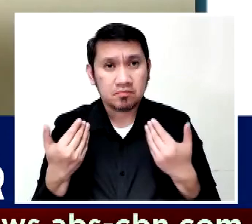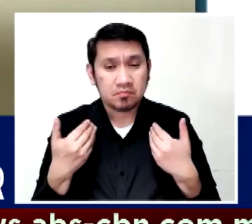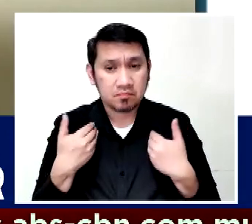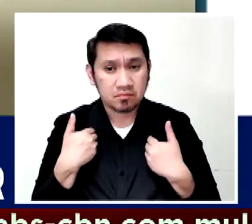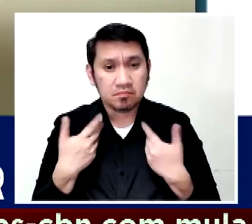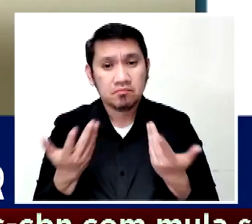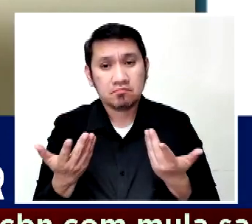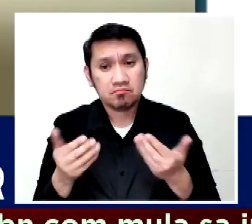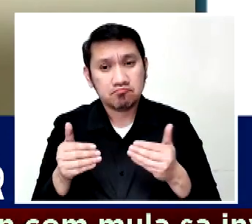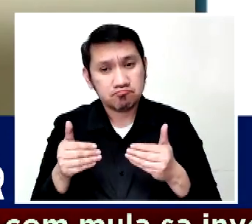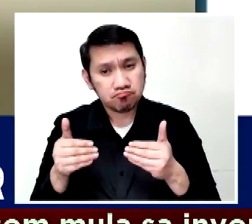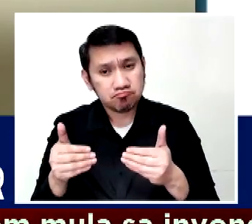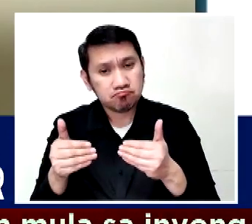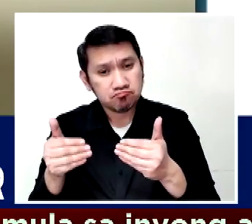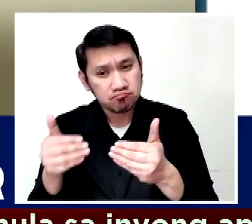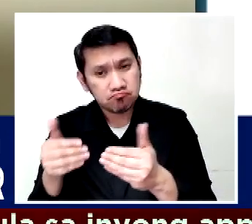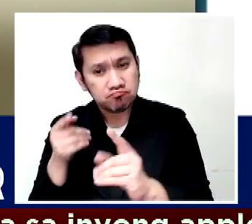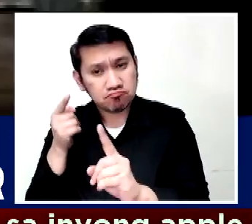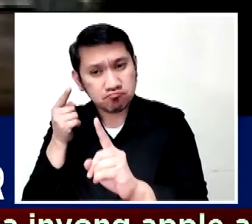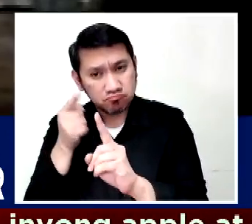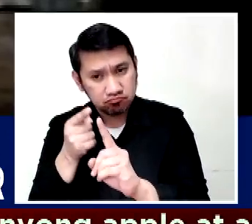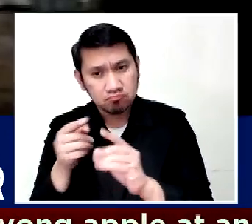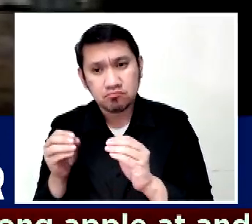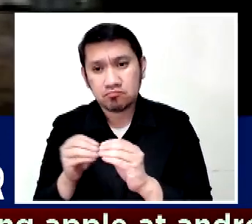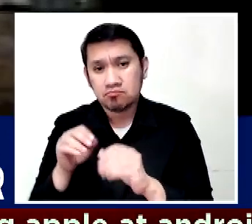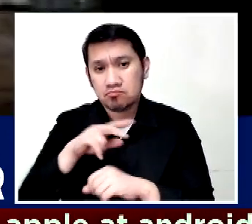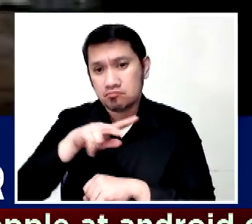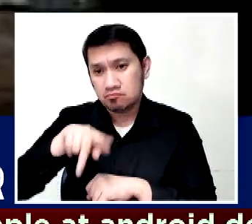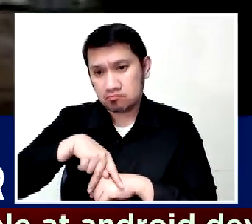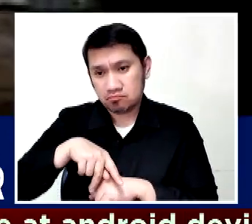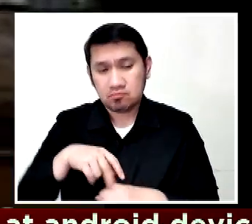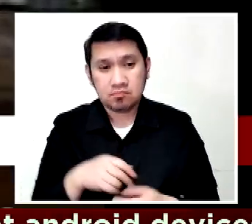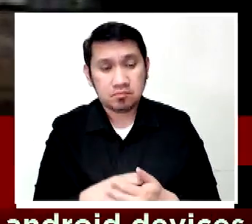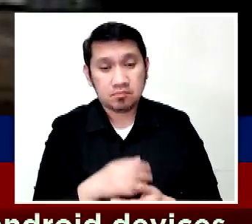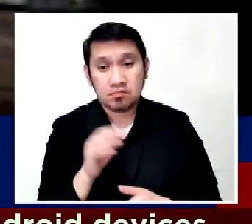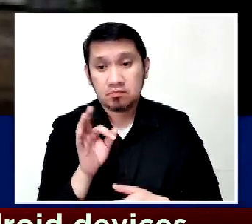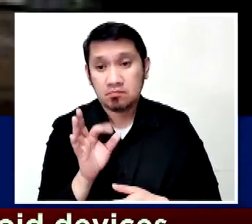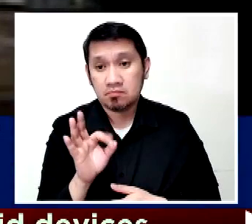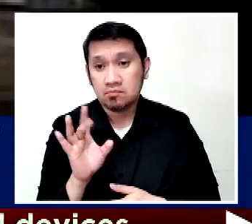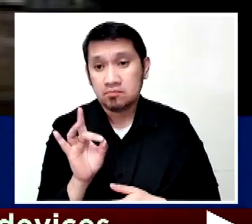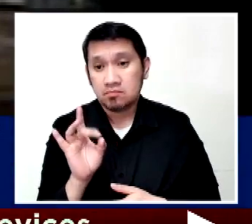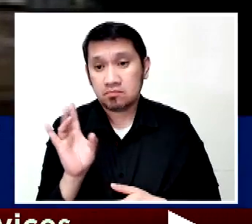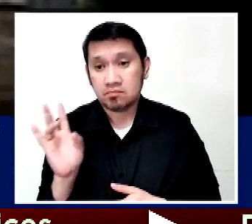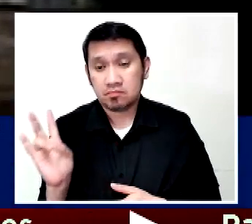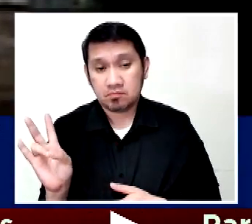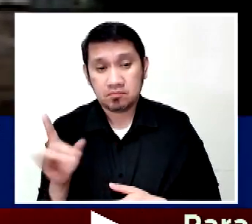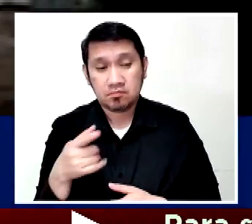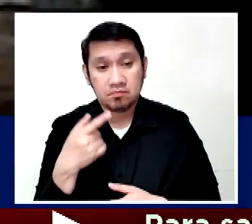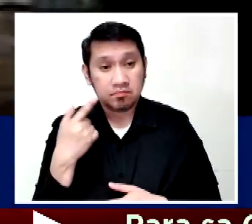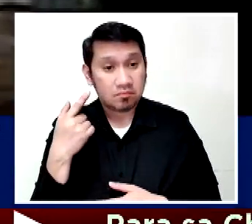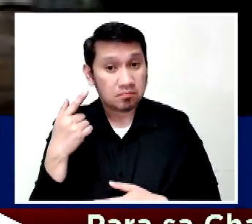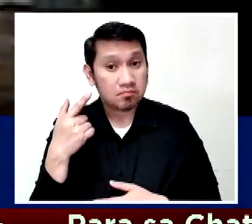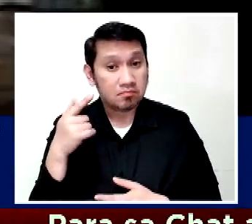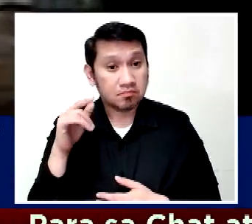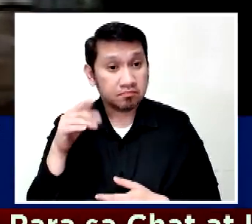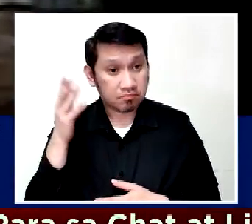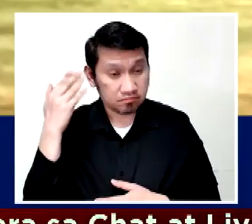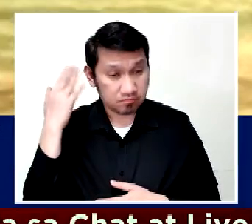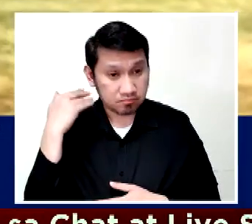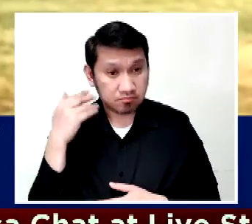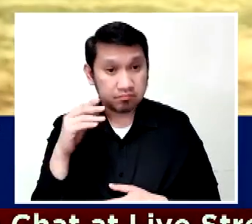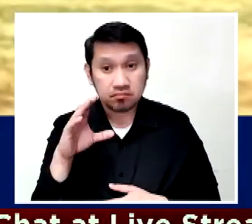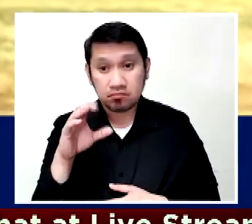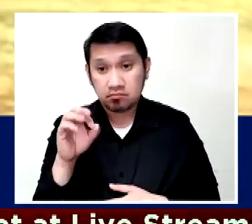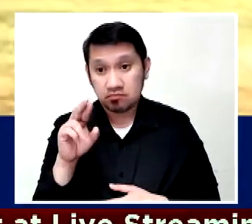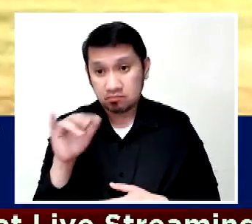moving towards something that is really more permanent. Taong 1987, ang unang sinubukan ng administrasyon ni dating Pangulong Cory